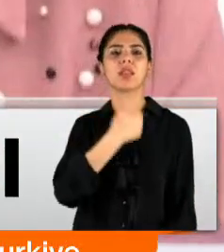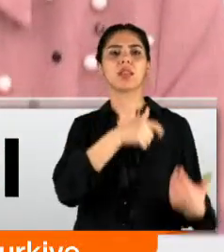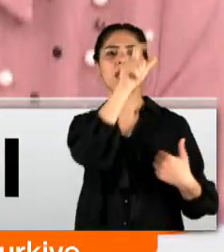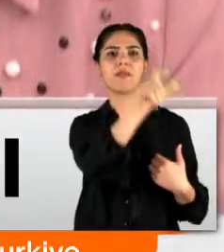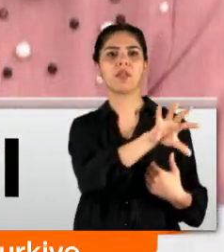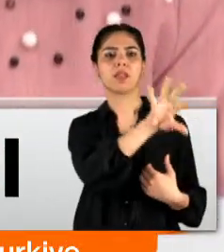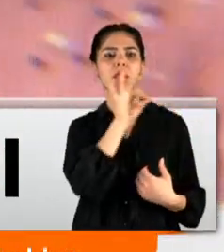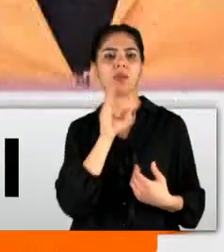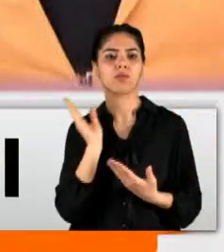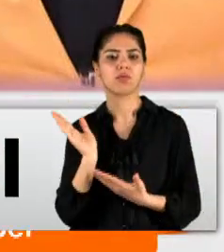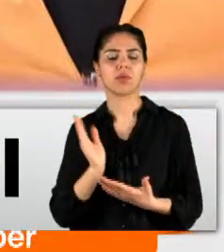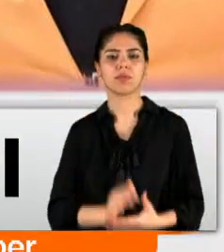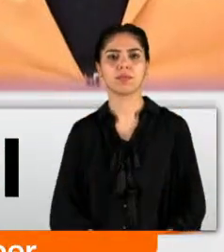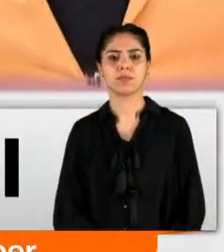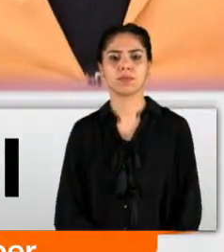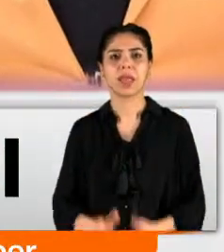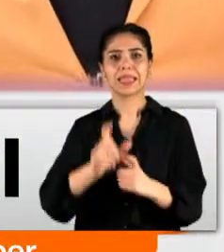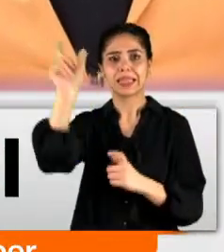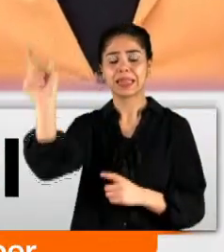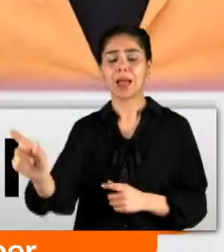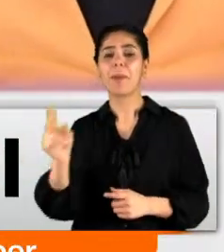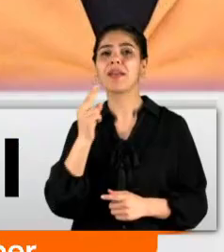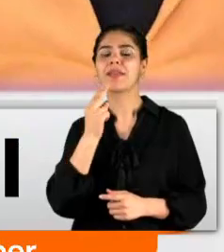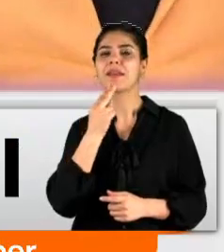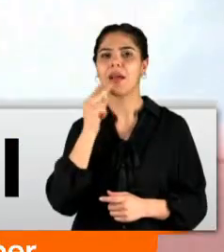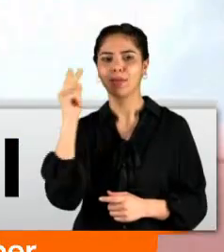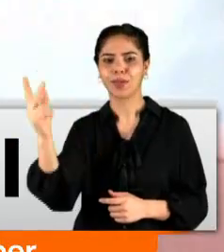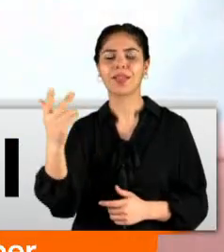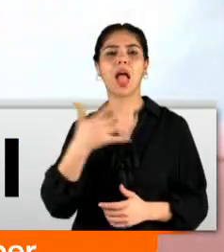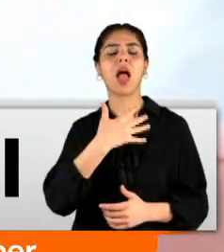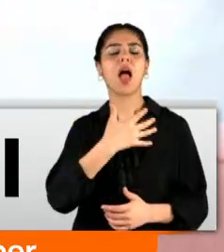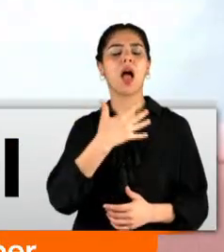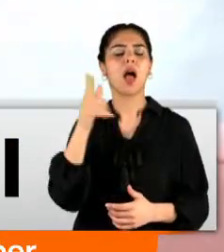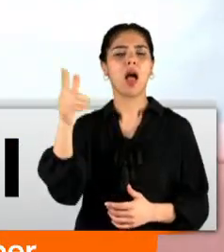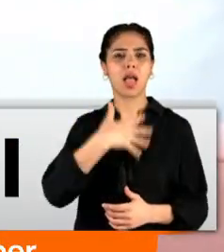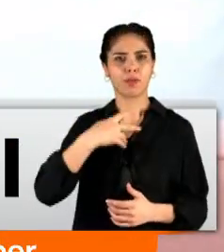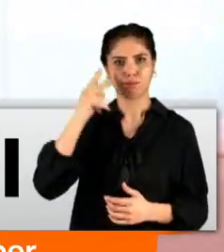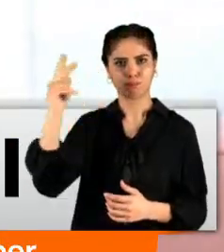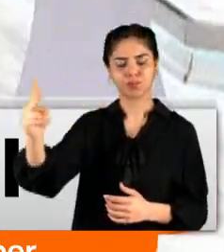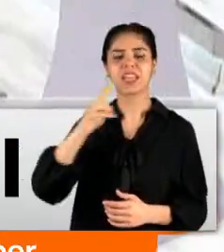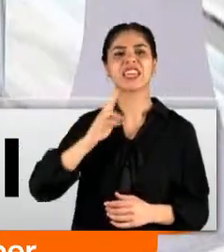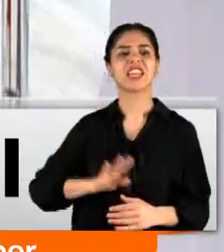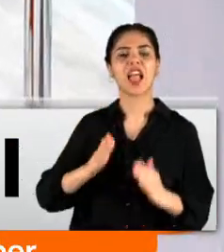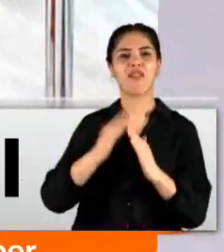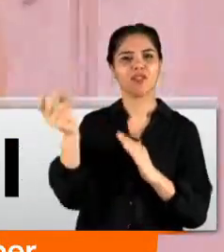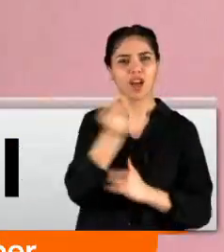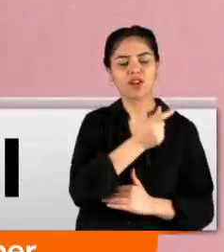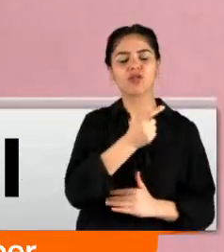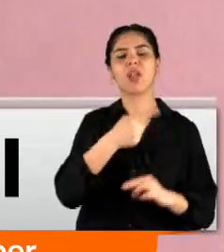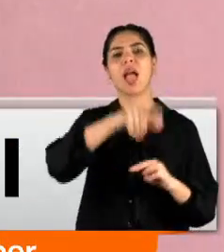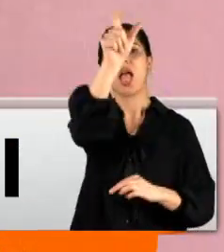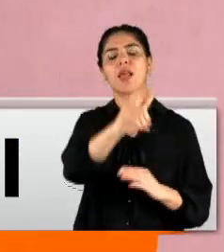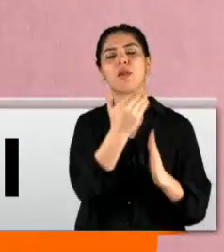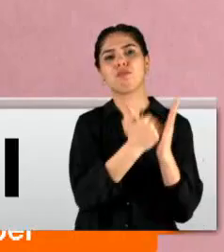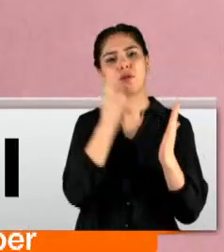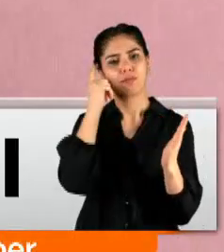bıraktı. Bak yalan söylüyorsun. Sebahat Yılmaz evden kaçan kızı Emine'nin eve dönmesi için Esra Erol'dan yardım istedi. İddiaya göre üniversite